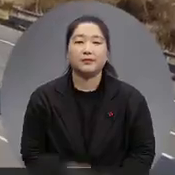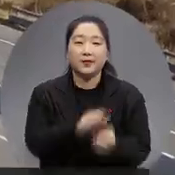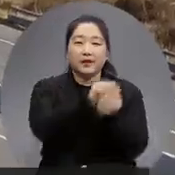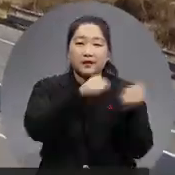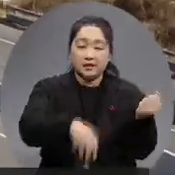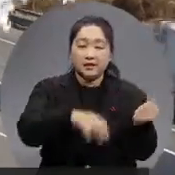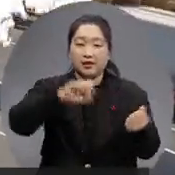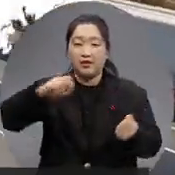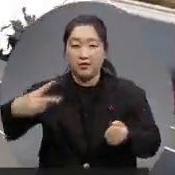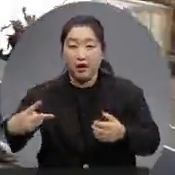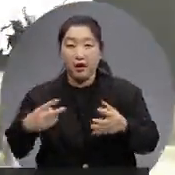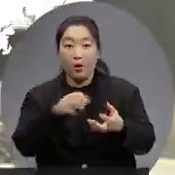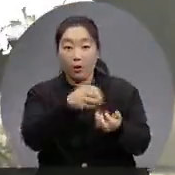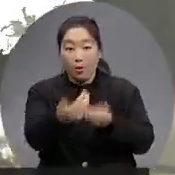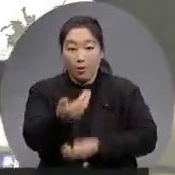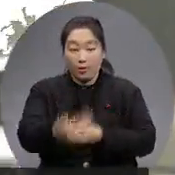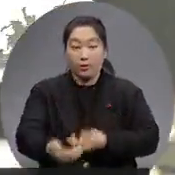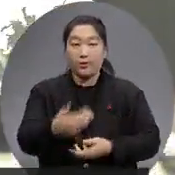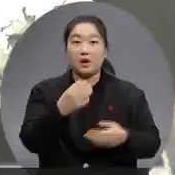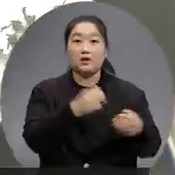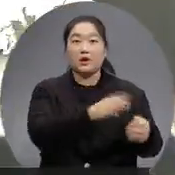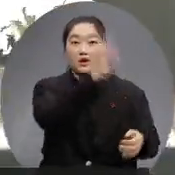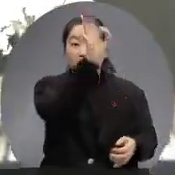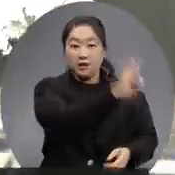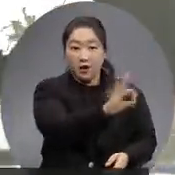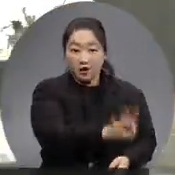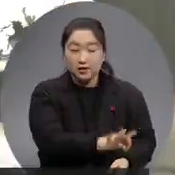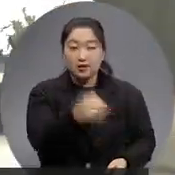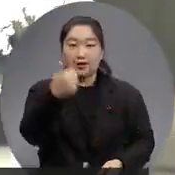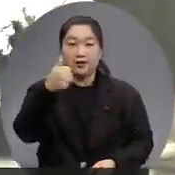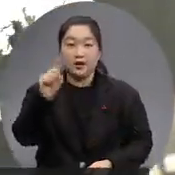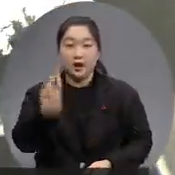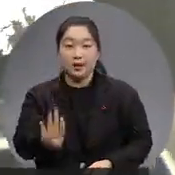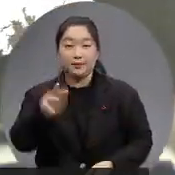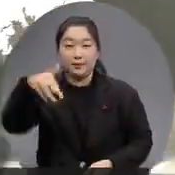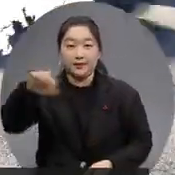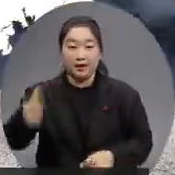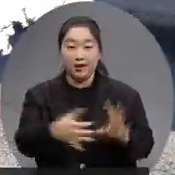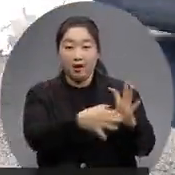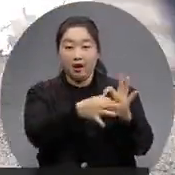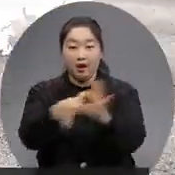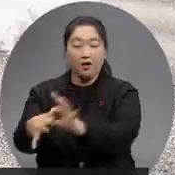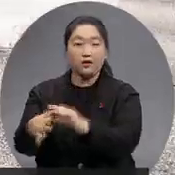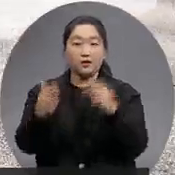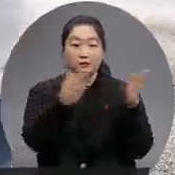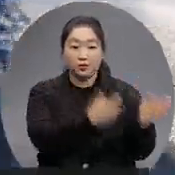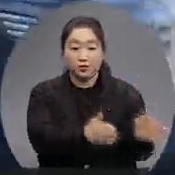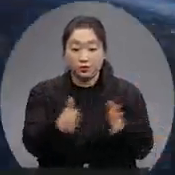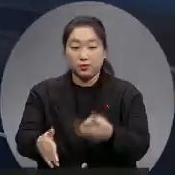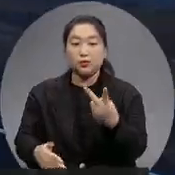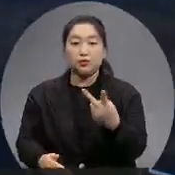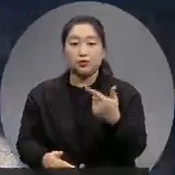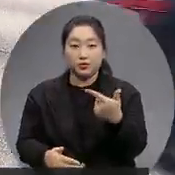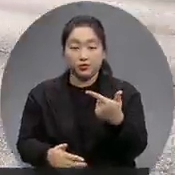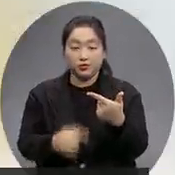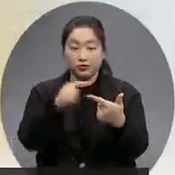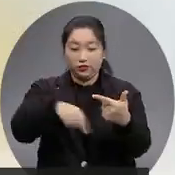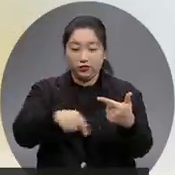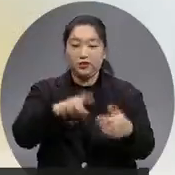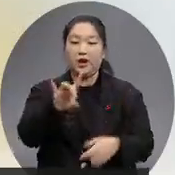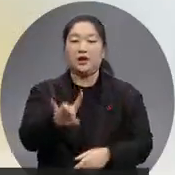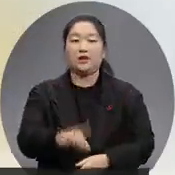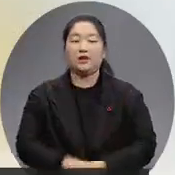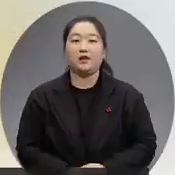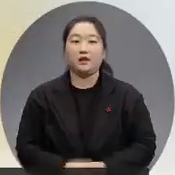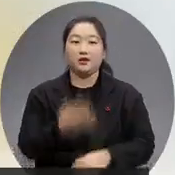진천 영동 고속도로는 경기 연천에서 경남 합천까지 있는 남북 6축 도로망의 한 구간입니다.